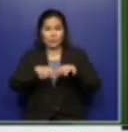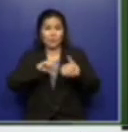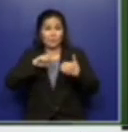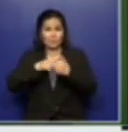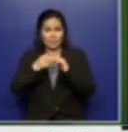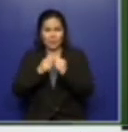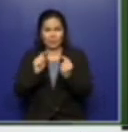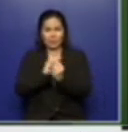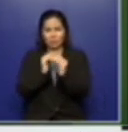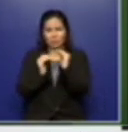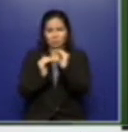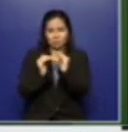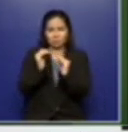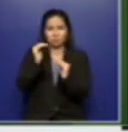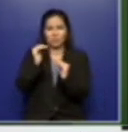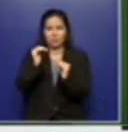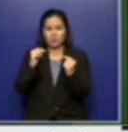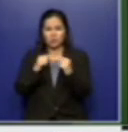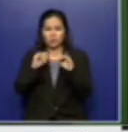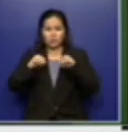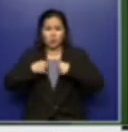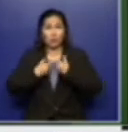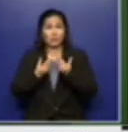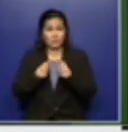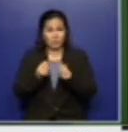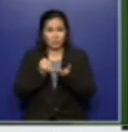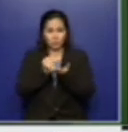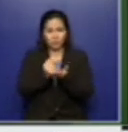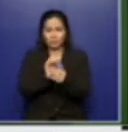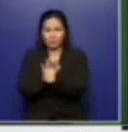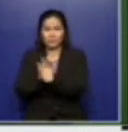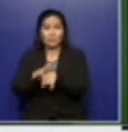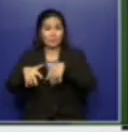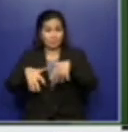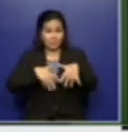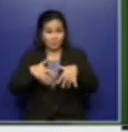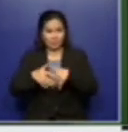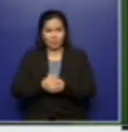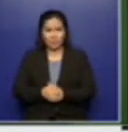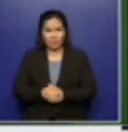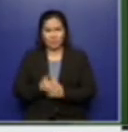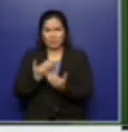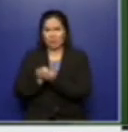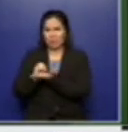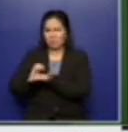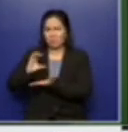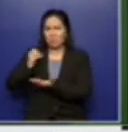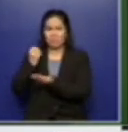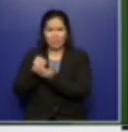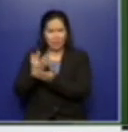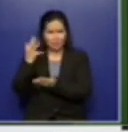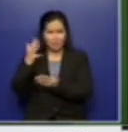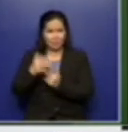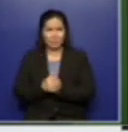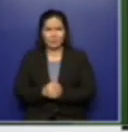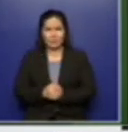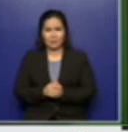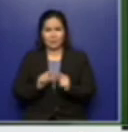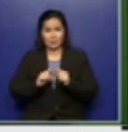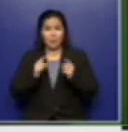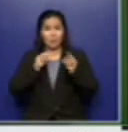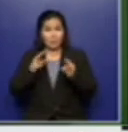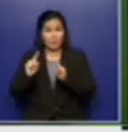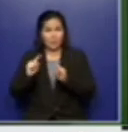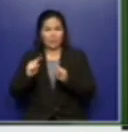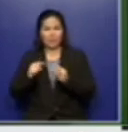เหลื่อมล้ำในเรื่องที่ดินให้แก่ชาวบ้านไม่ได้อาศัยงบประมาณอะไรมากเลยครับเพียงแต่ท่านเนี่ยย